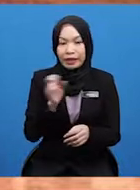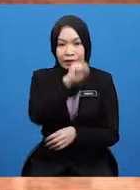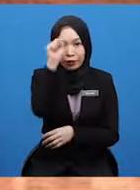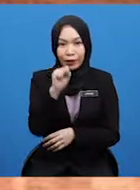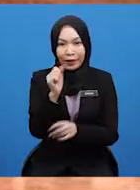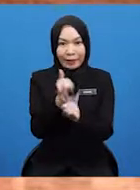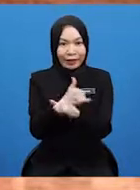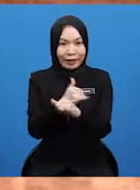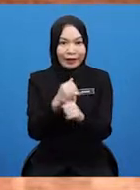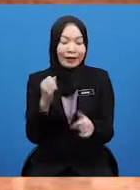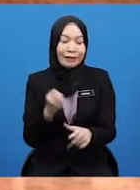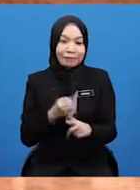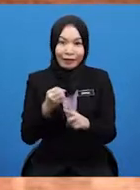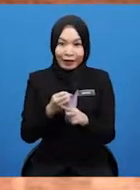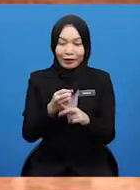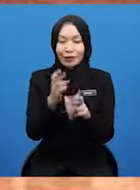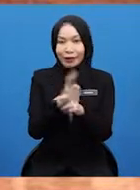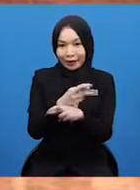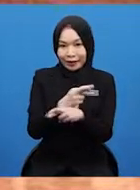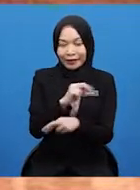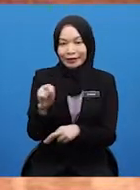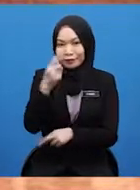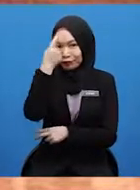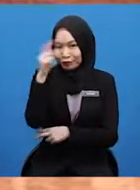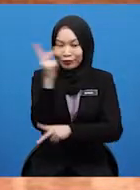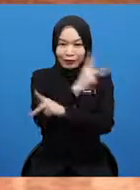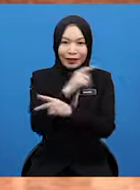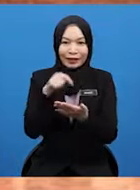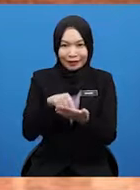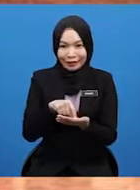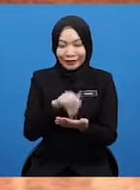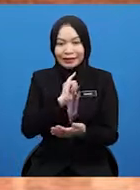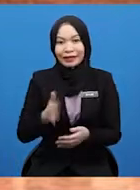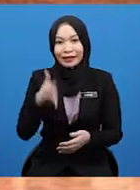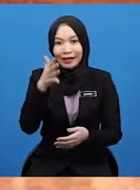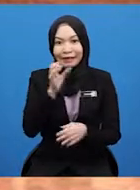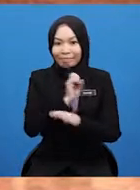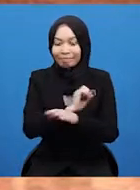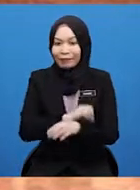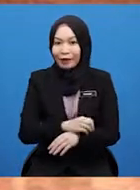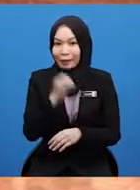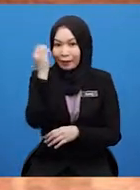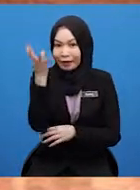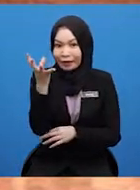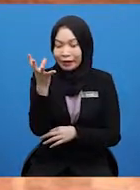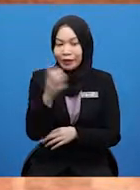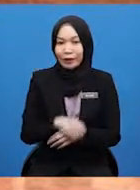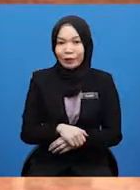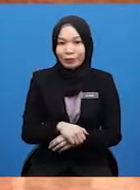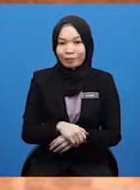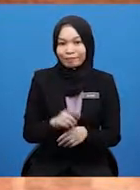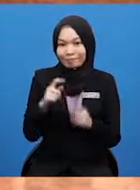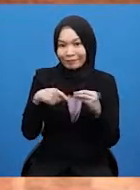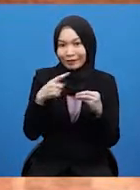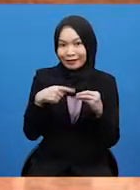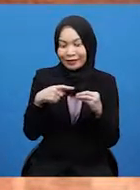perekaan. Untuk episod ini, saya akan mengulas tentang tata cara penghasilan projek